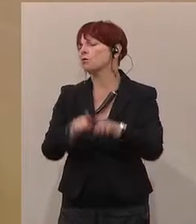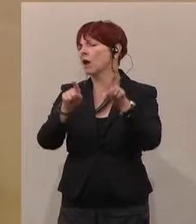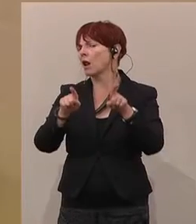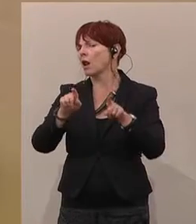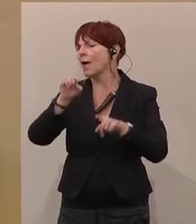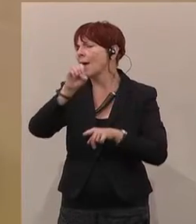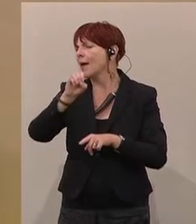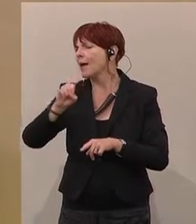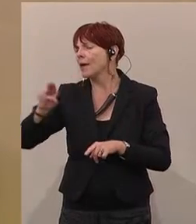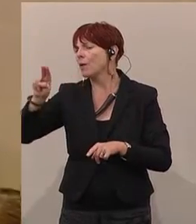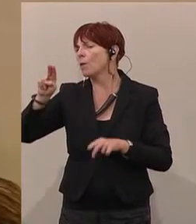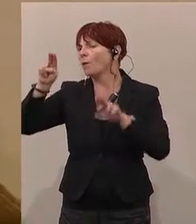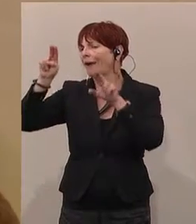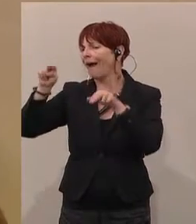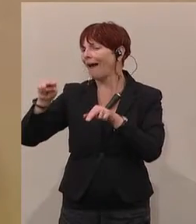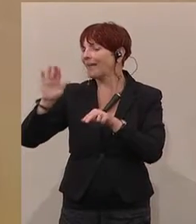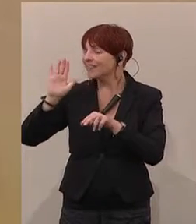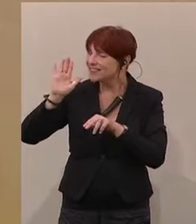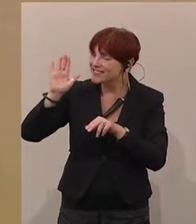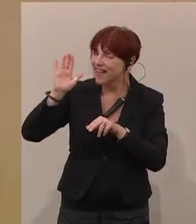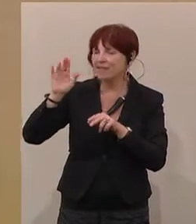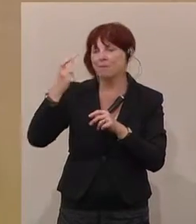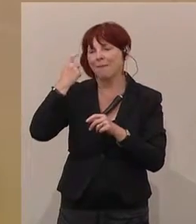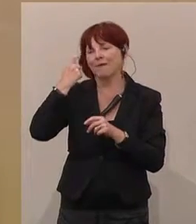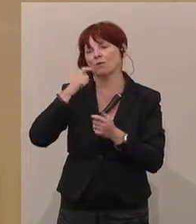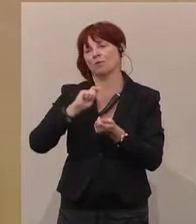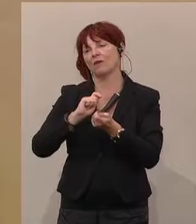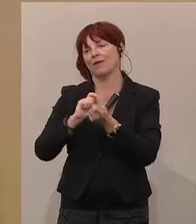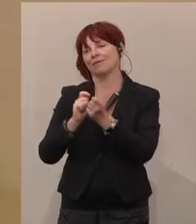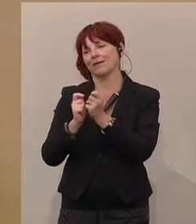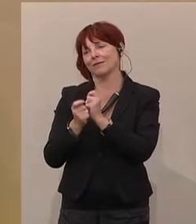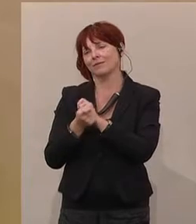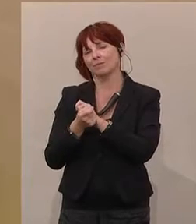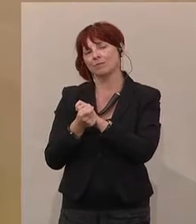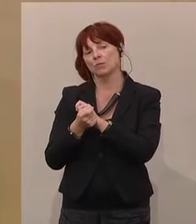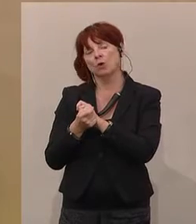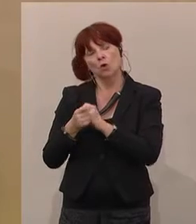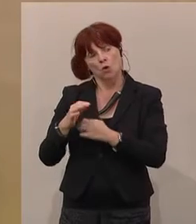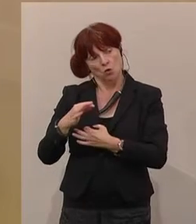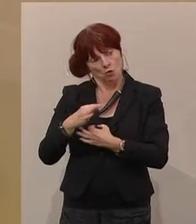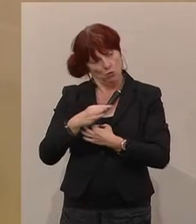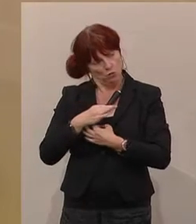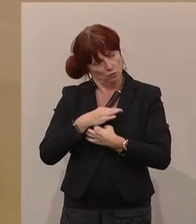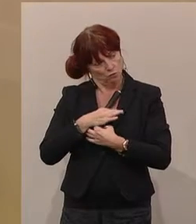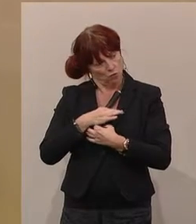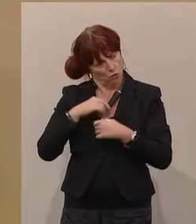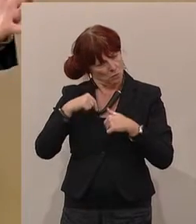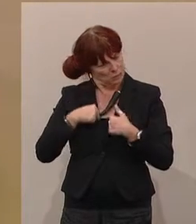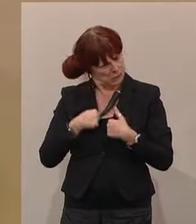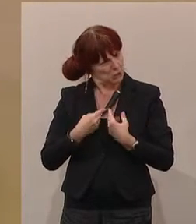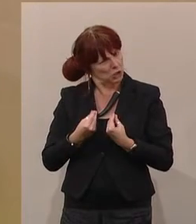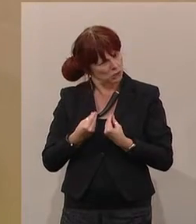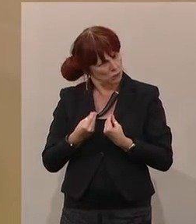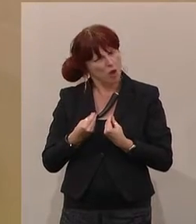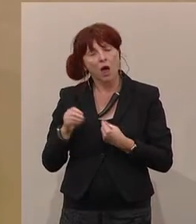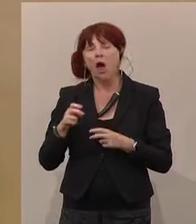Rat eine andere Meinung durchgesetzt hat, die mittlerweile auch schon Common Sense in Österreich und in